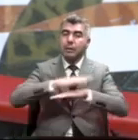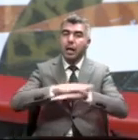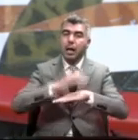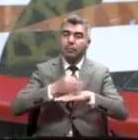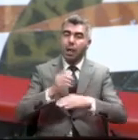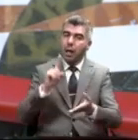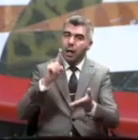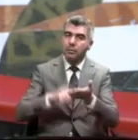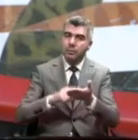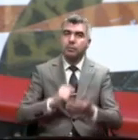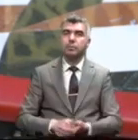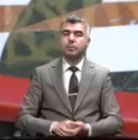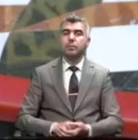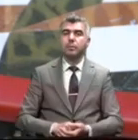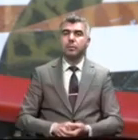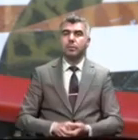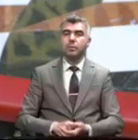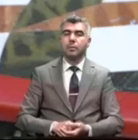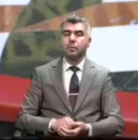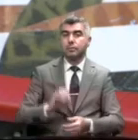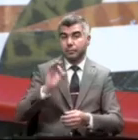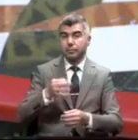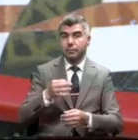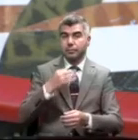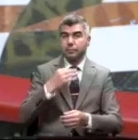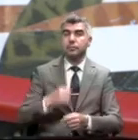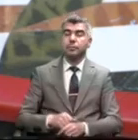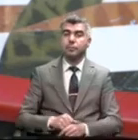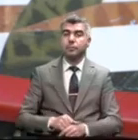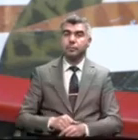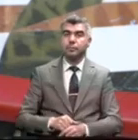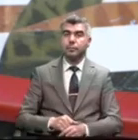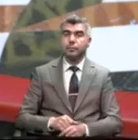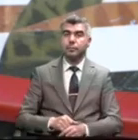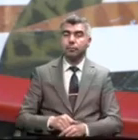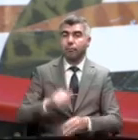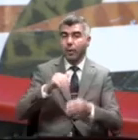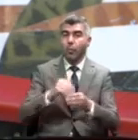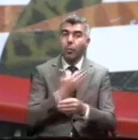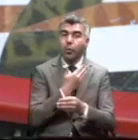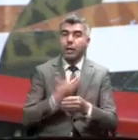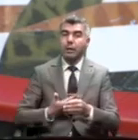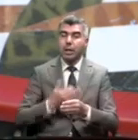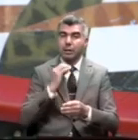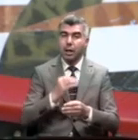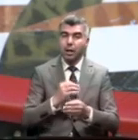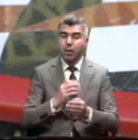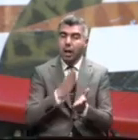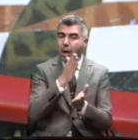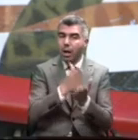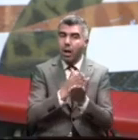هذا الالزاميه واعطيناها واعطيتوها من هاد من هاد المجلس الموقر الحق